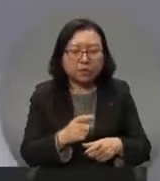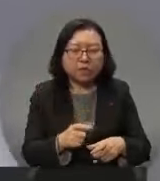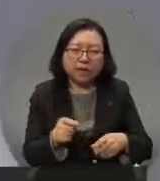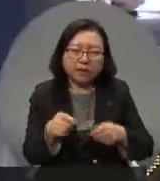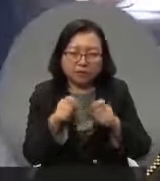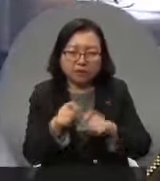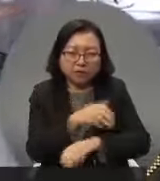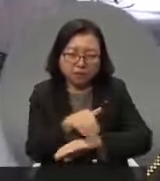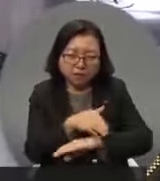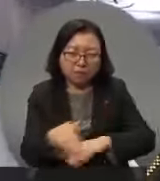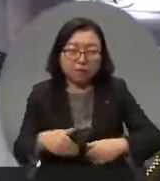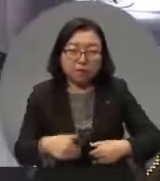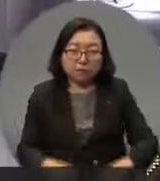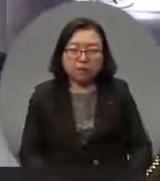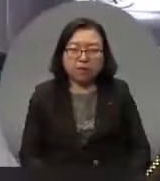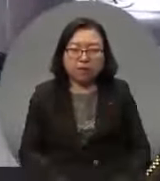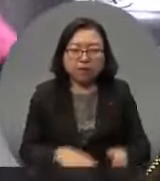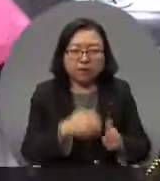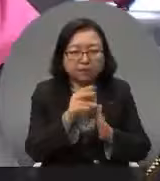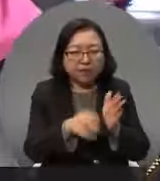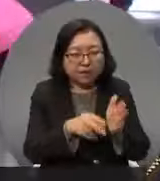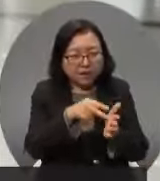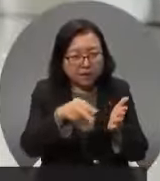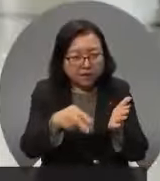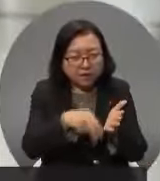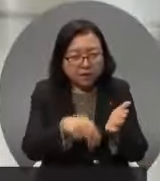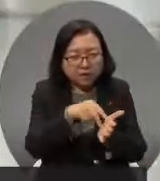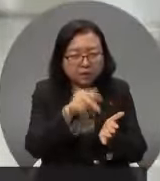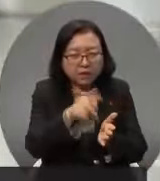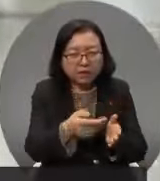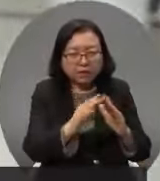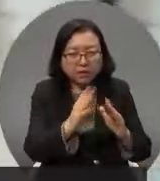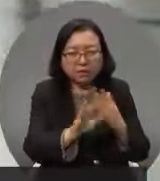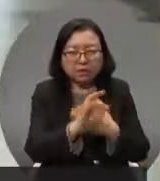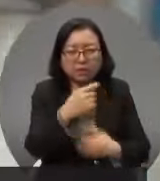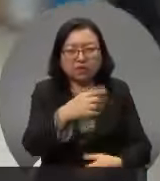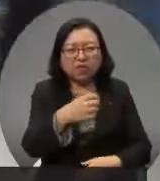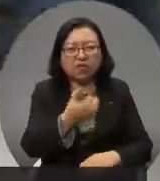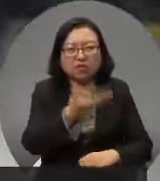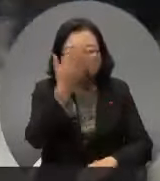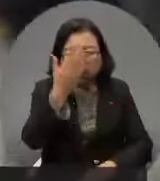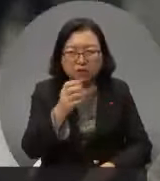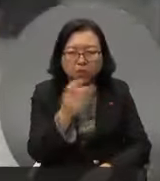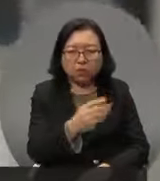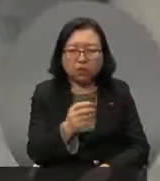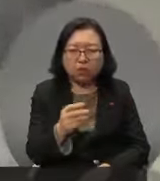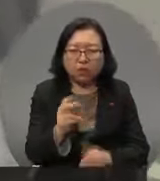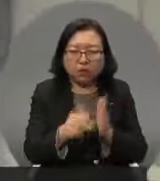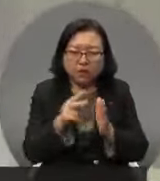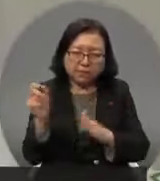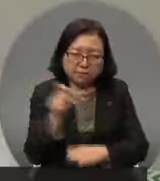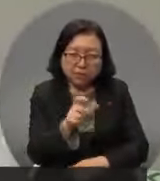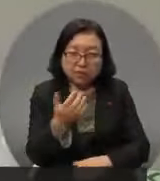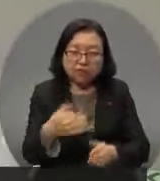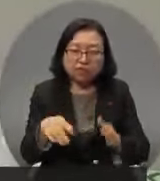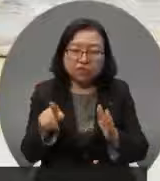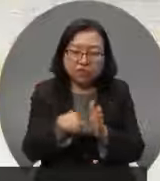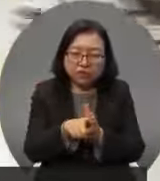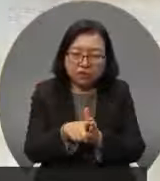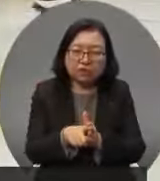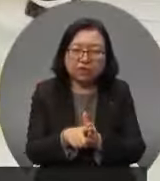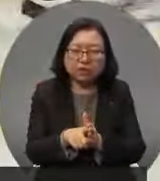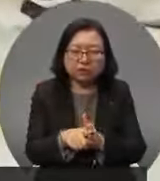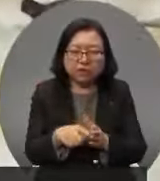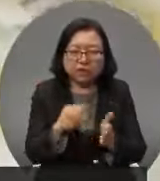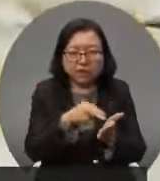역 한 곳을 짓는데 1천억 원이 넘는 데다 이동속도를 높이기 위해 민간 사업자가 역사 계수를 축소하려 할